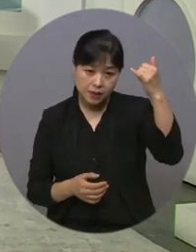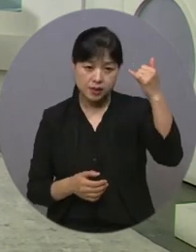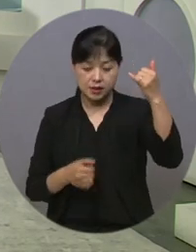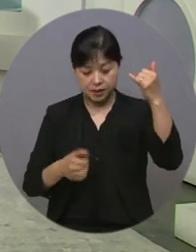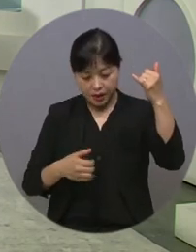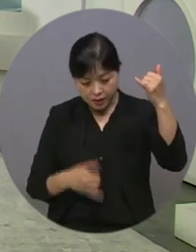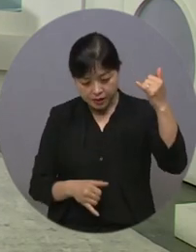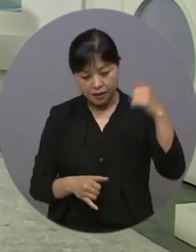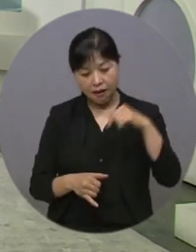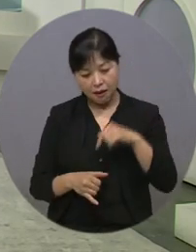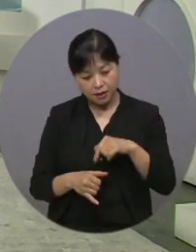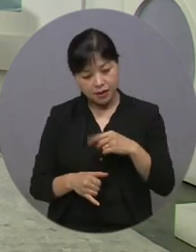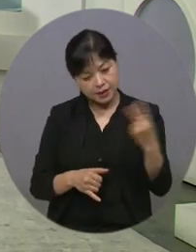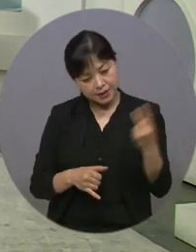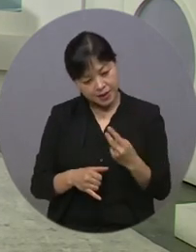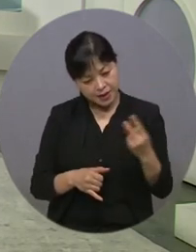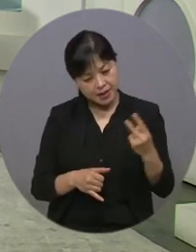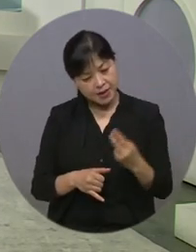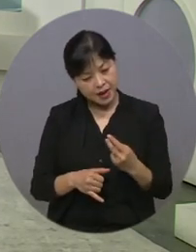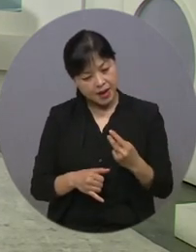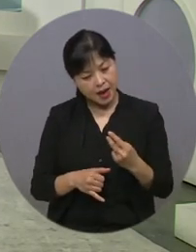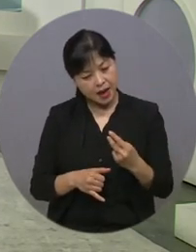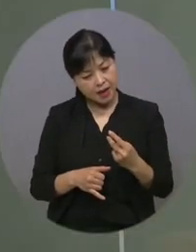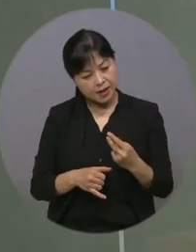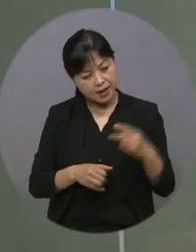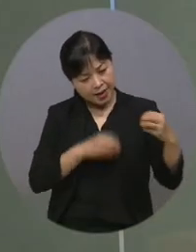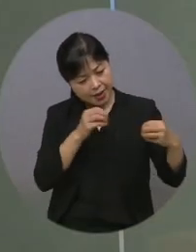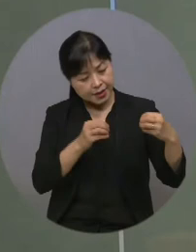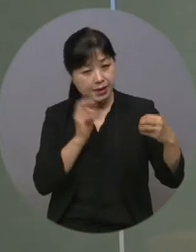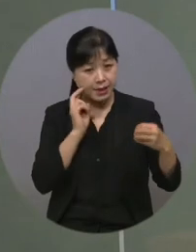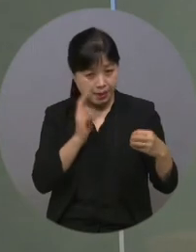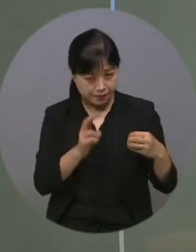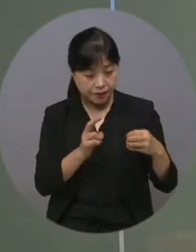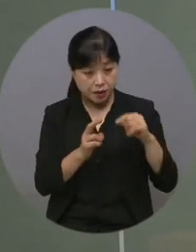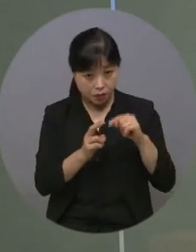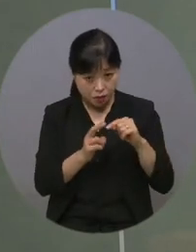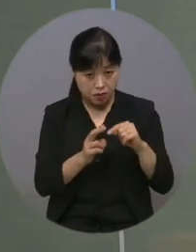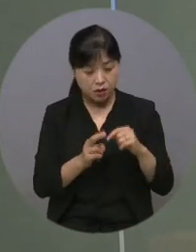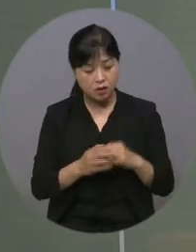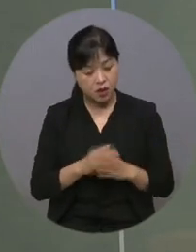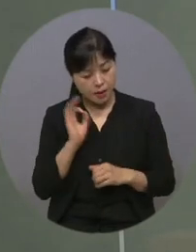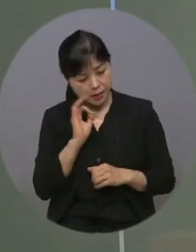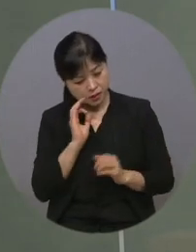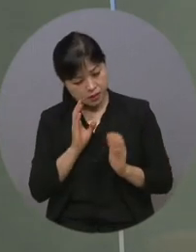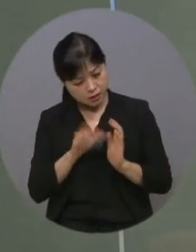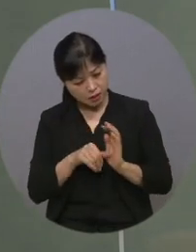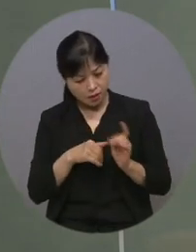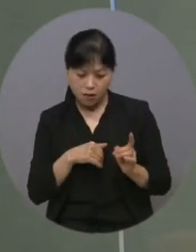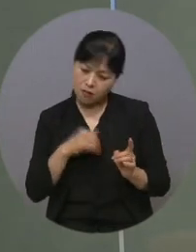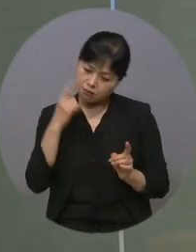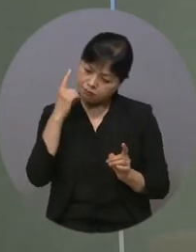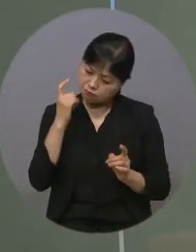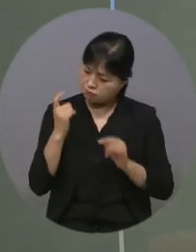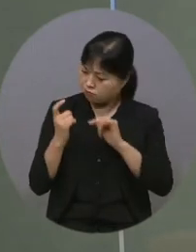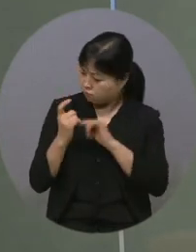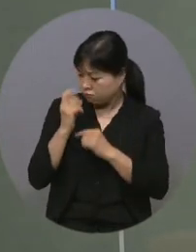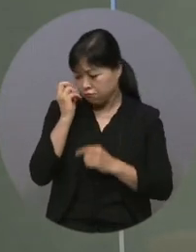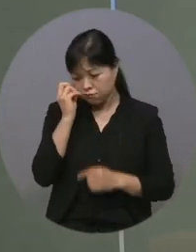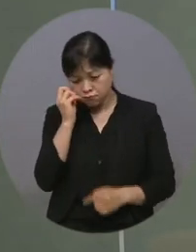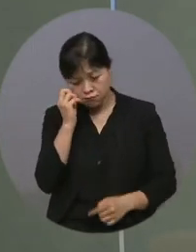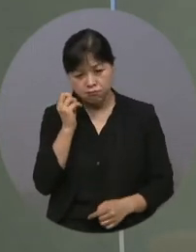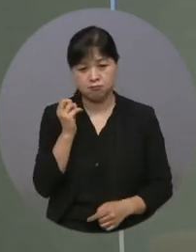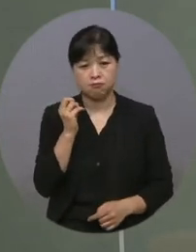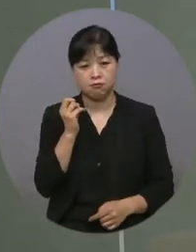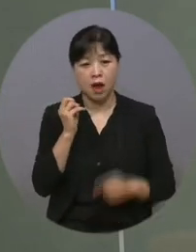심각한 모습을 보인다든가 이런 것 자체가 이상한 추억이 돼가지고 하나의